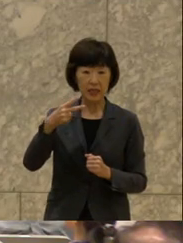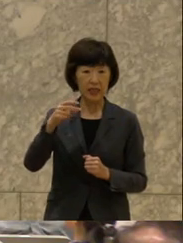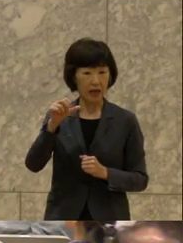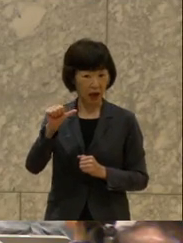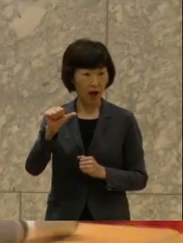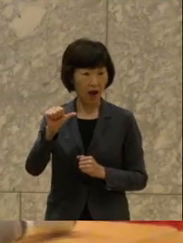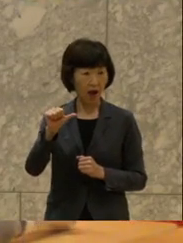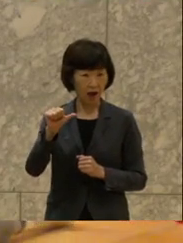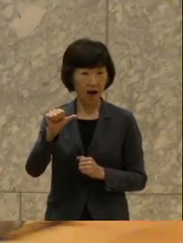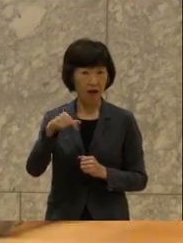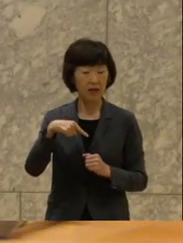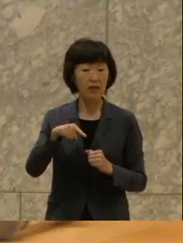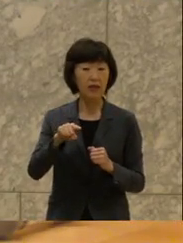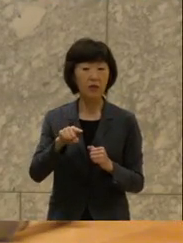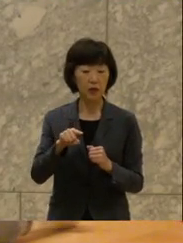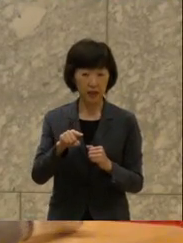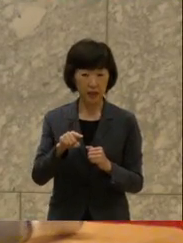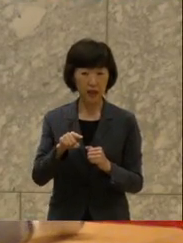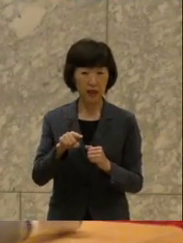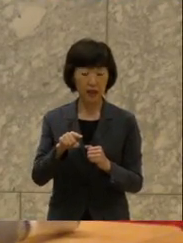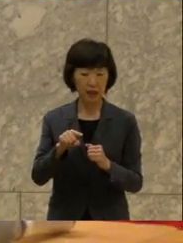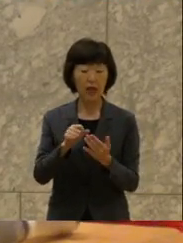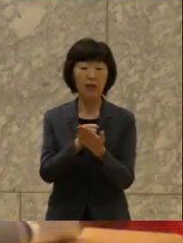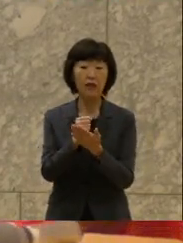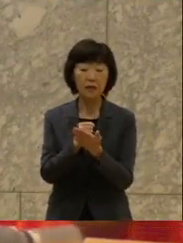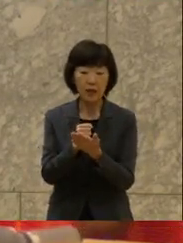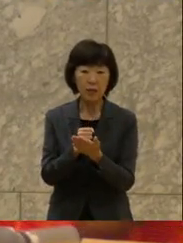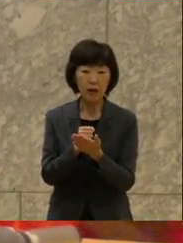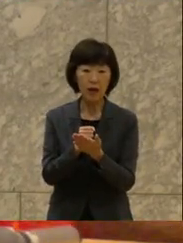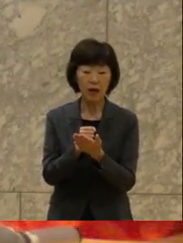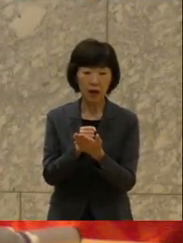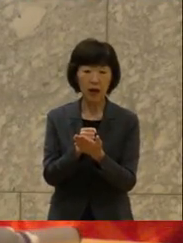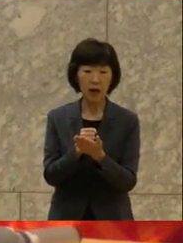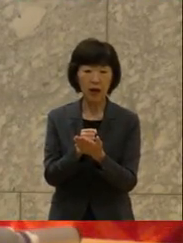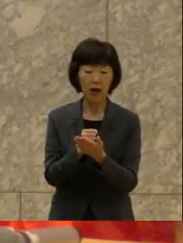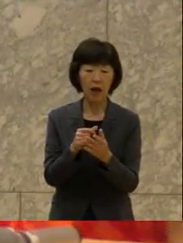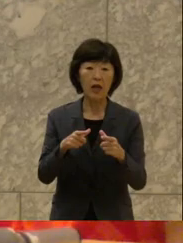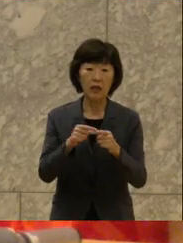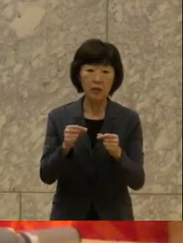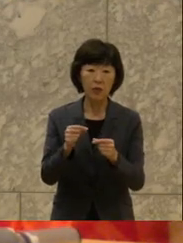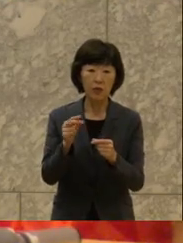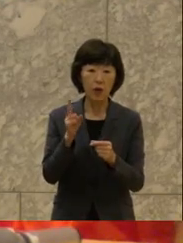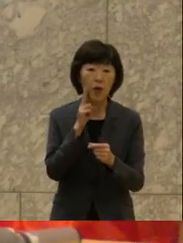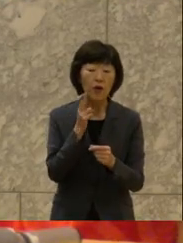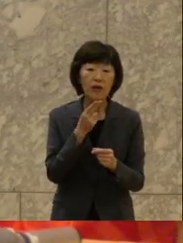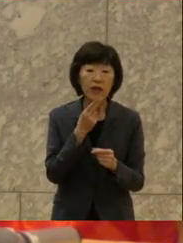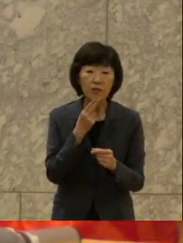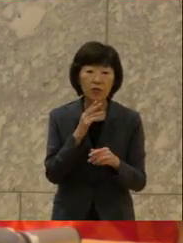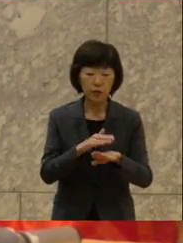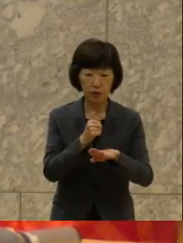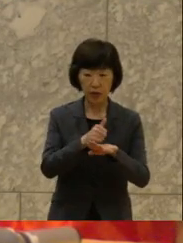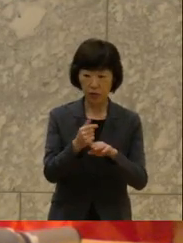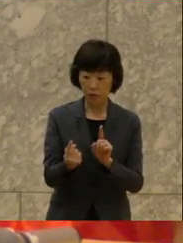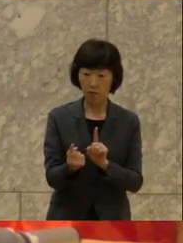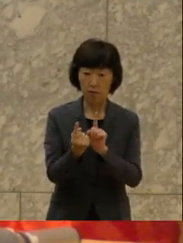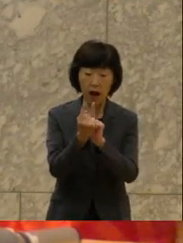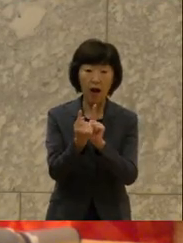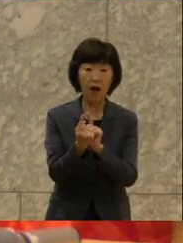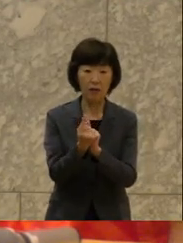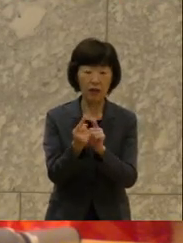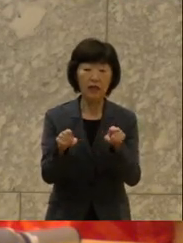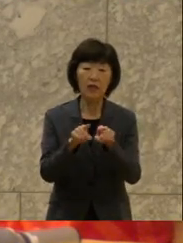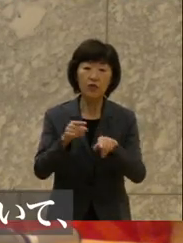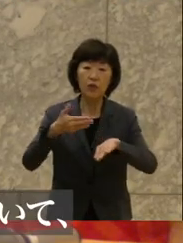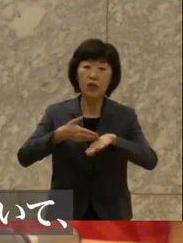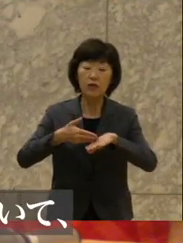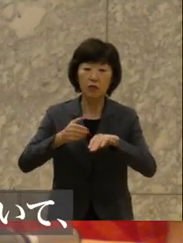そのデフの競技の選手とたまたま日本のデフの選手と出会いまして一緒に練習したいとかもした